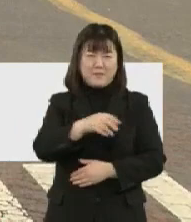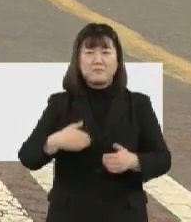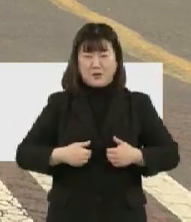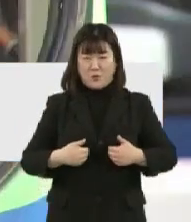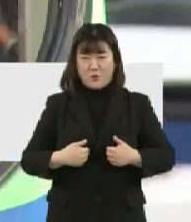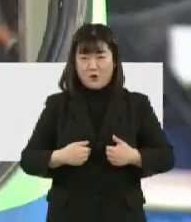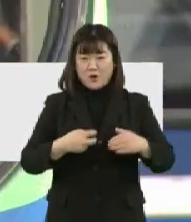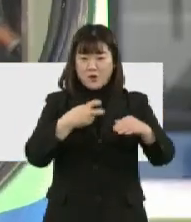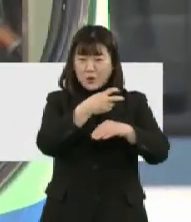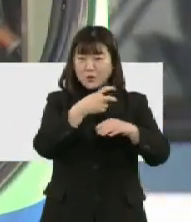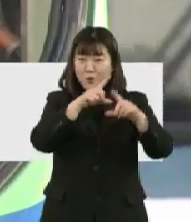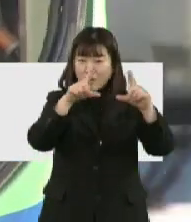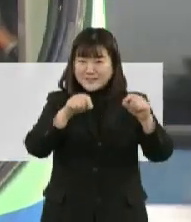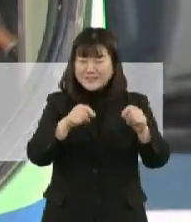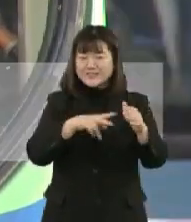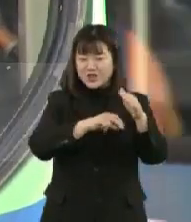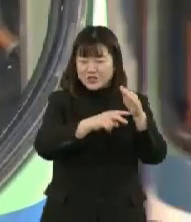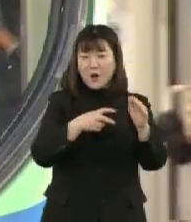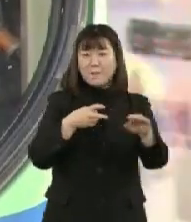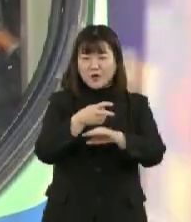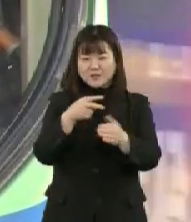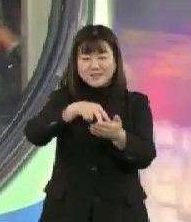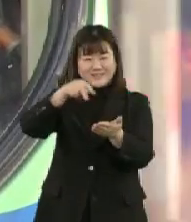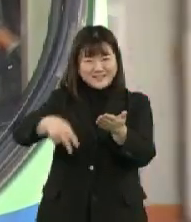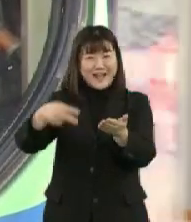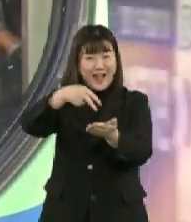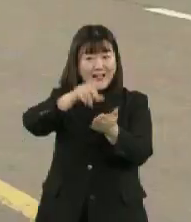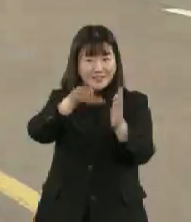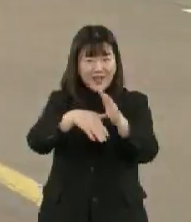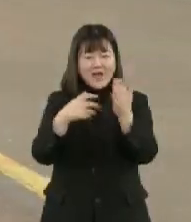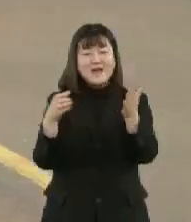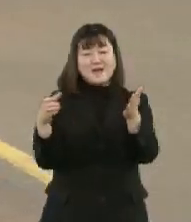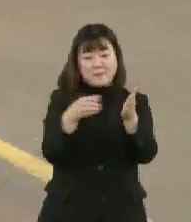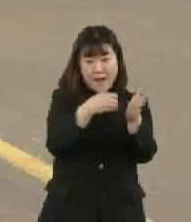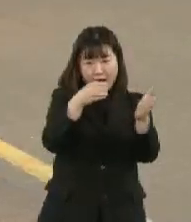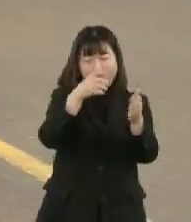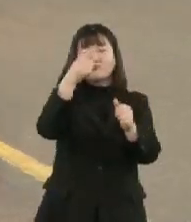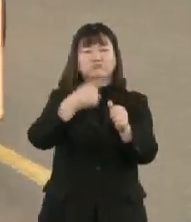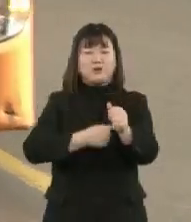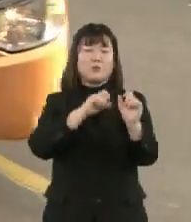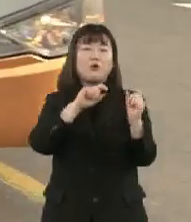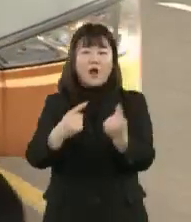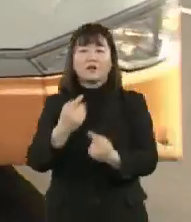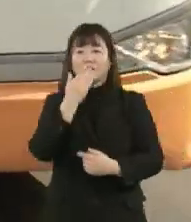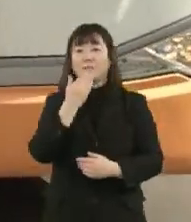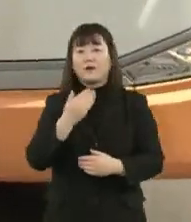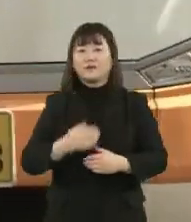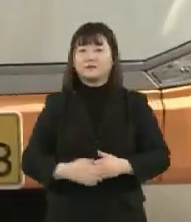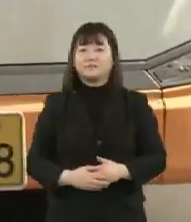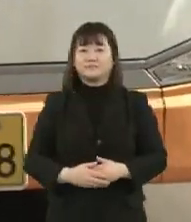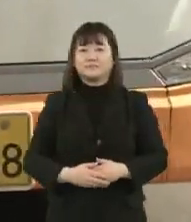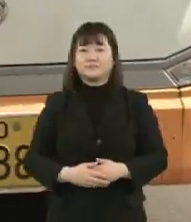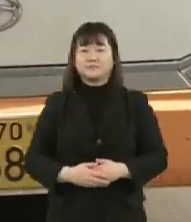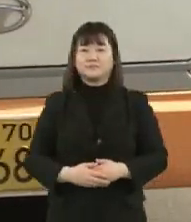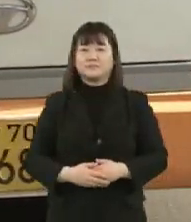하며 교통카드를 전철과 시내버스 승하차 시 단말기의 인식시키면 자동으로 할인이 적용됩니다